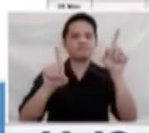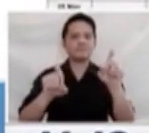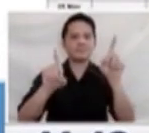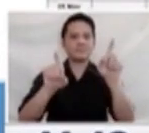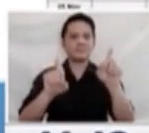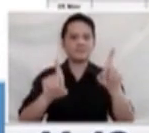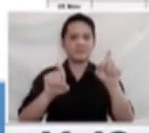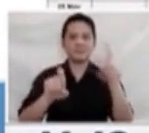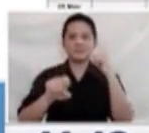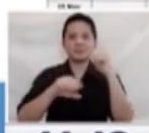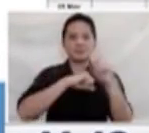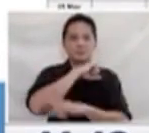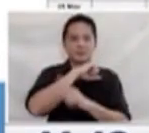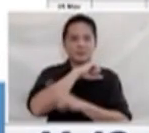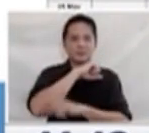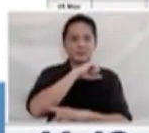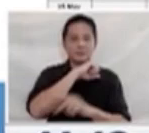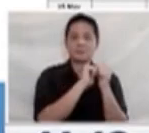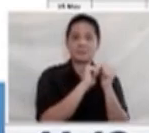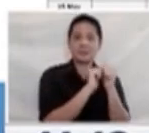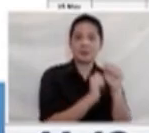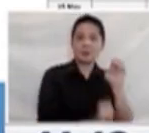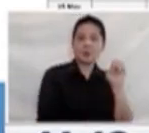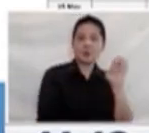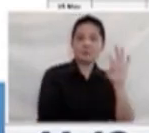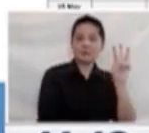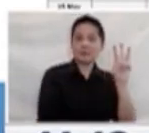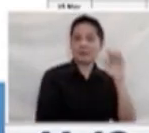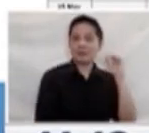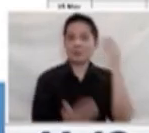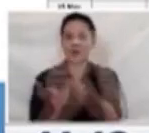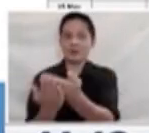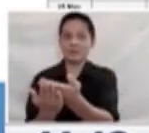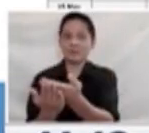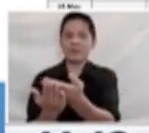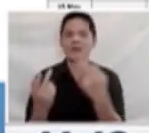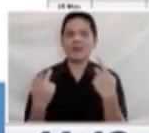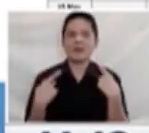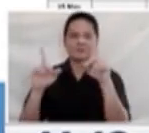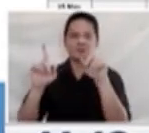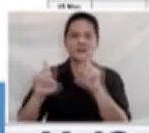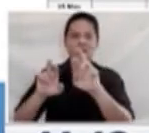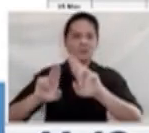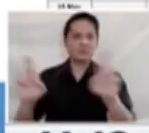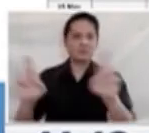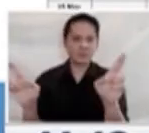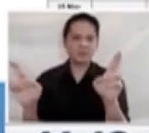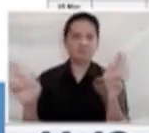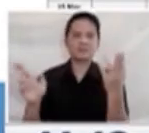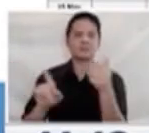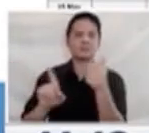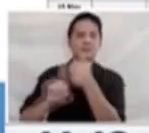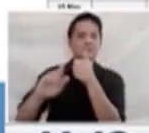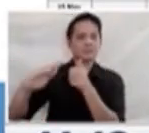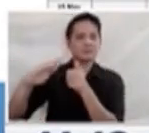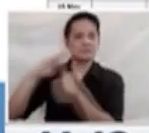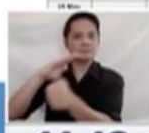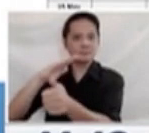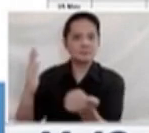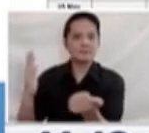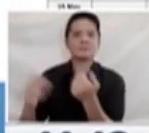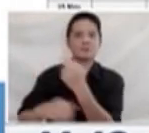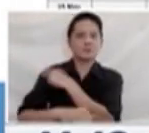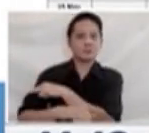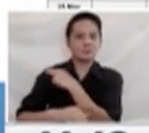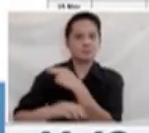na OFWs na papauwi sa kanilang mga barko. Unang araw pa lamang po ito. At tulad ng aking sinabi